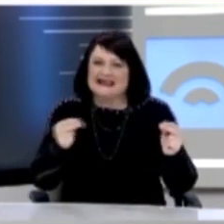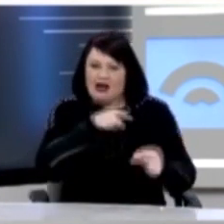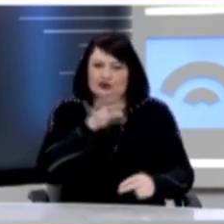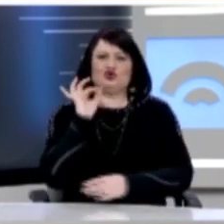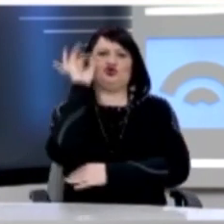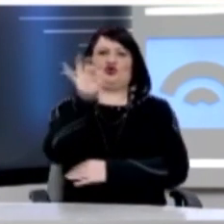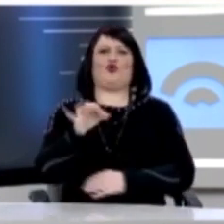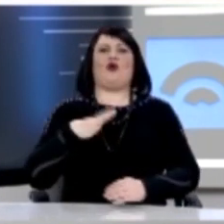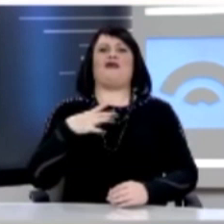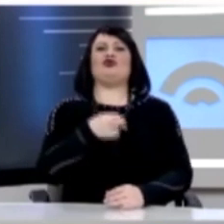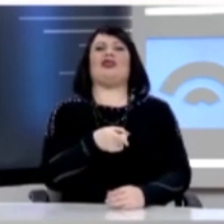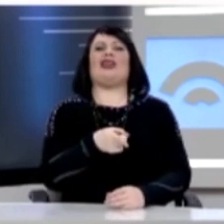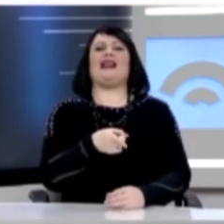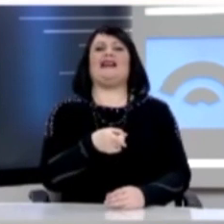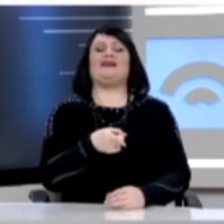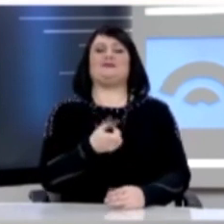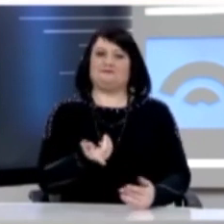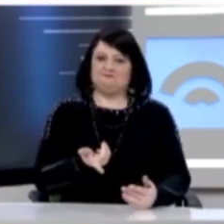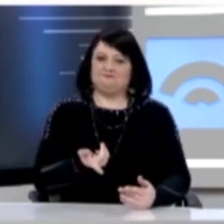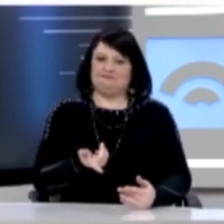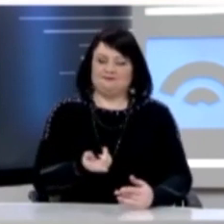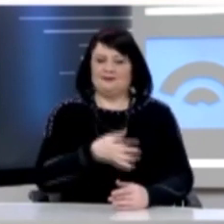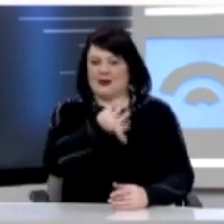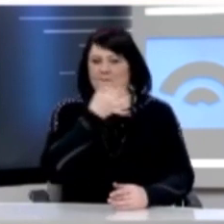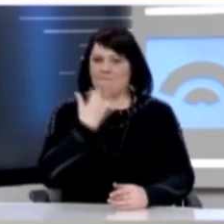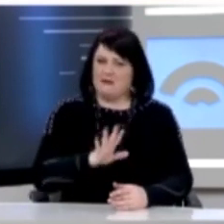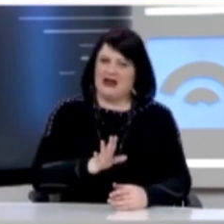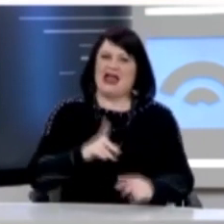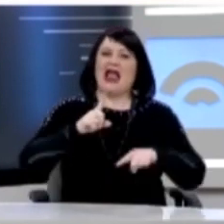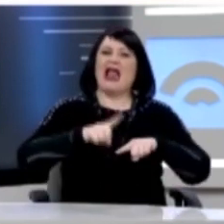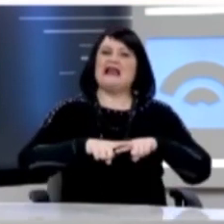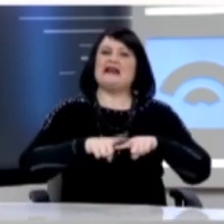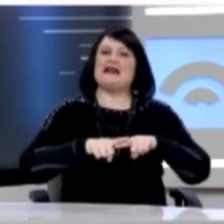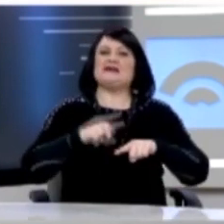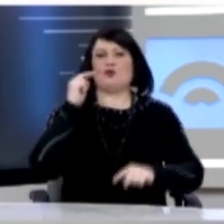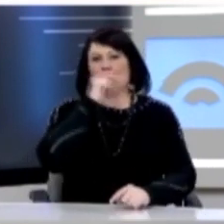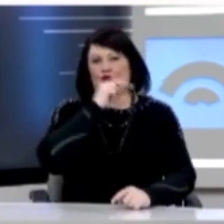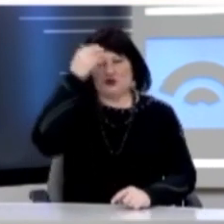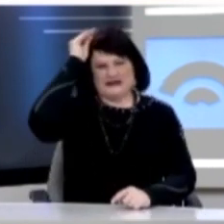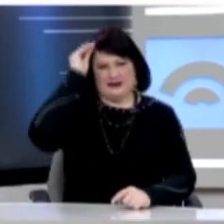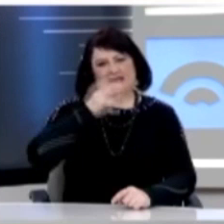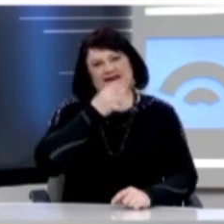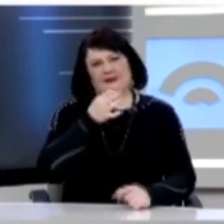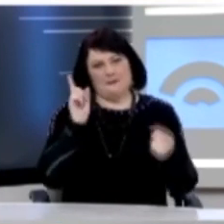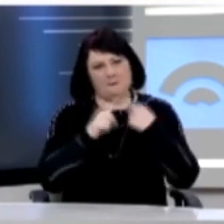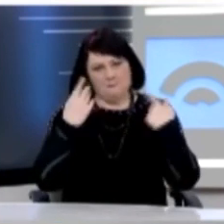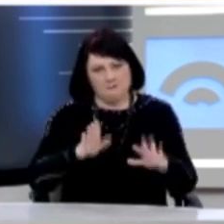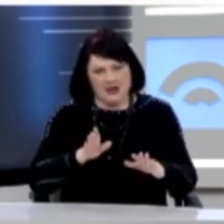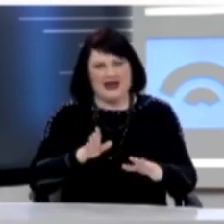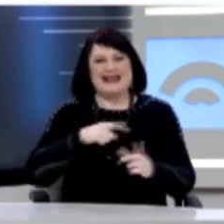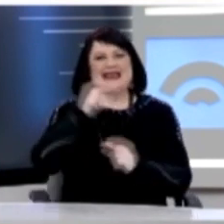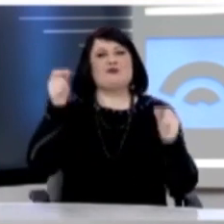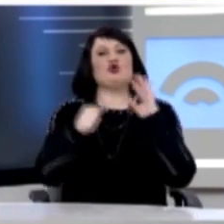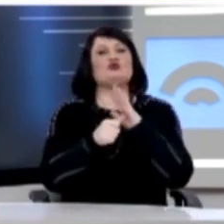αποσκοπούν. Το σχόλιο που έκανε ο Έλληνας Πρωθυπουργός κατά τη συνάντησή του με τον